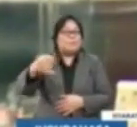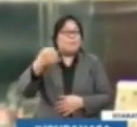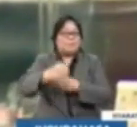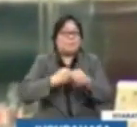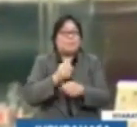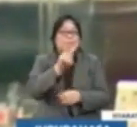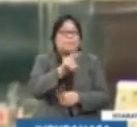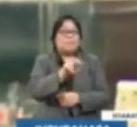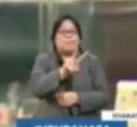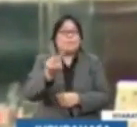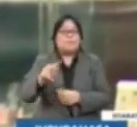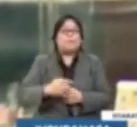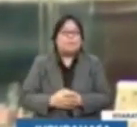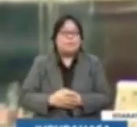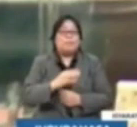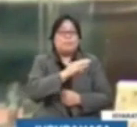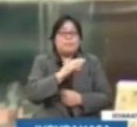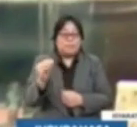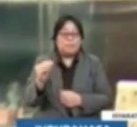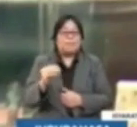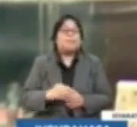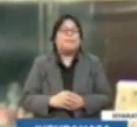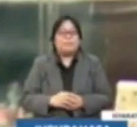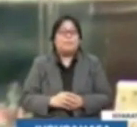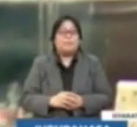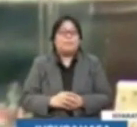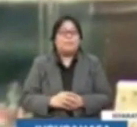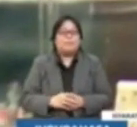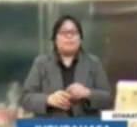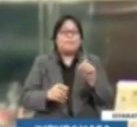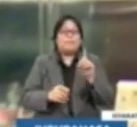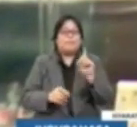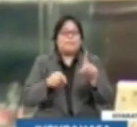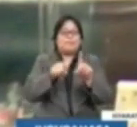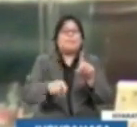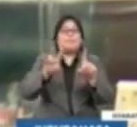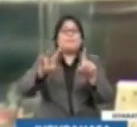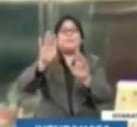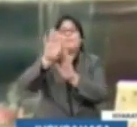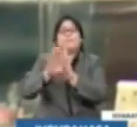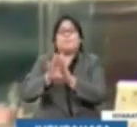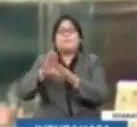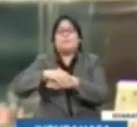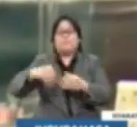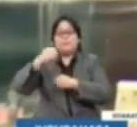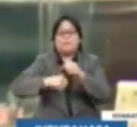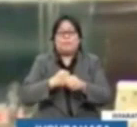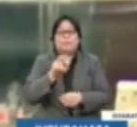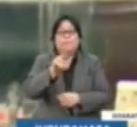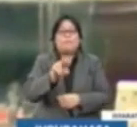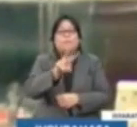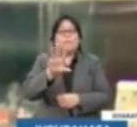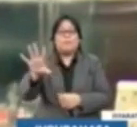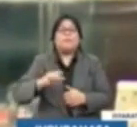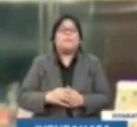bagi Tahun 2022 dan sebanyak ras serat satu pukulan 7 bilik bagi tahun